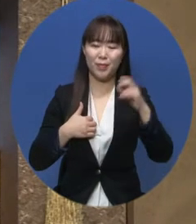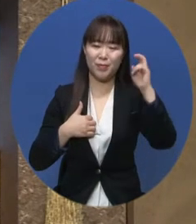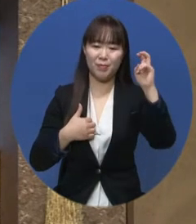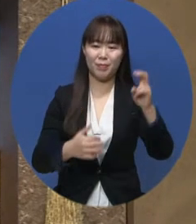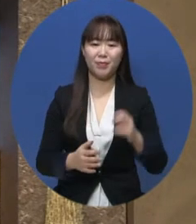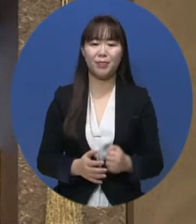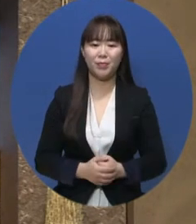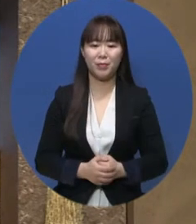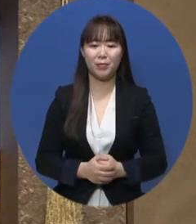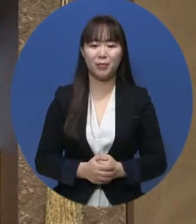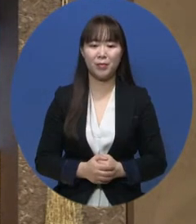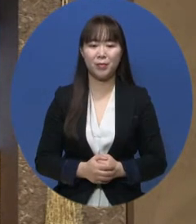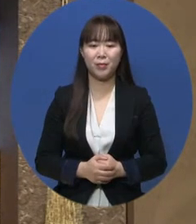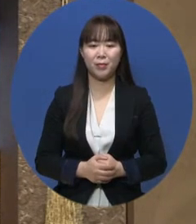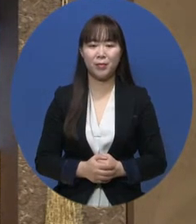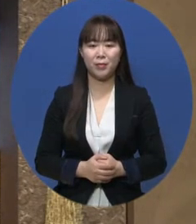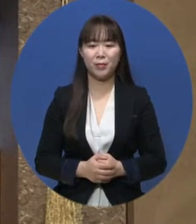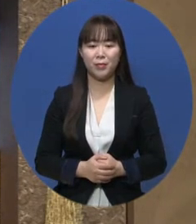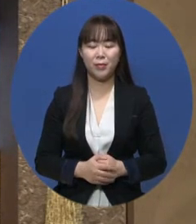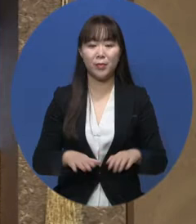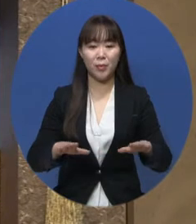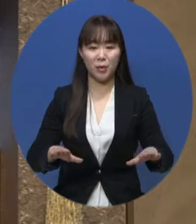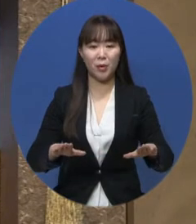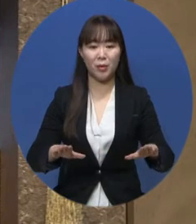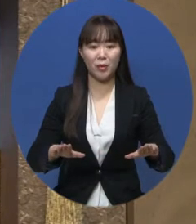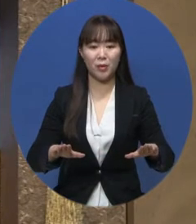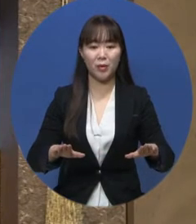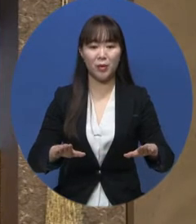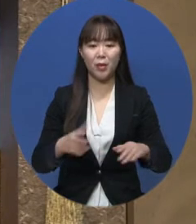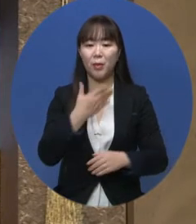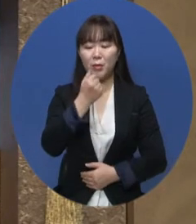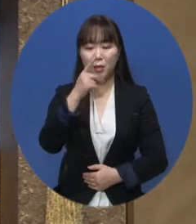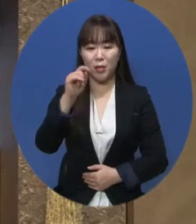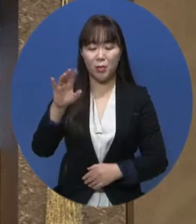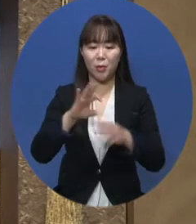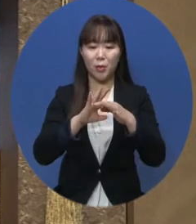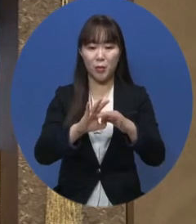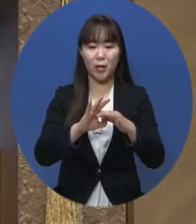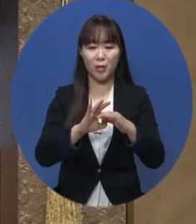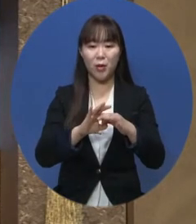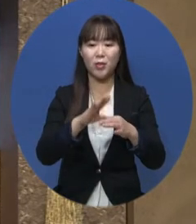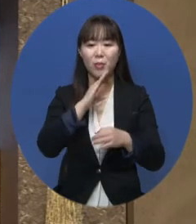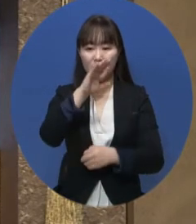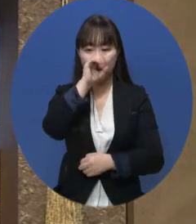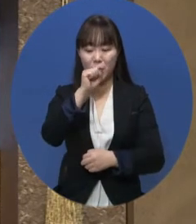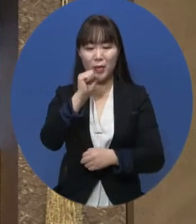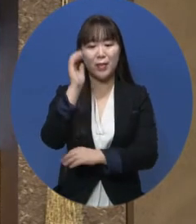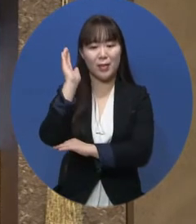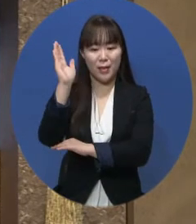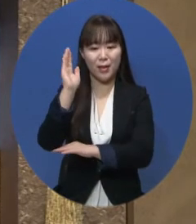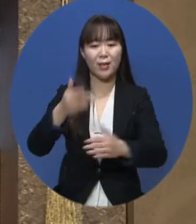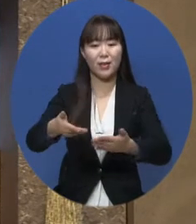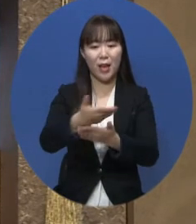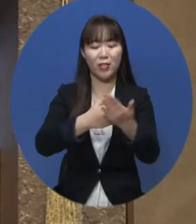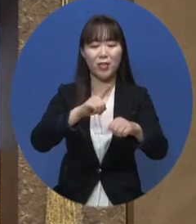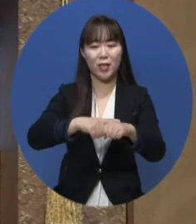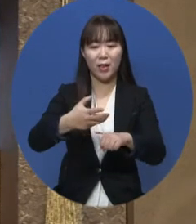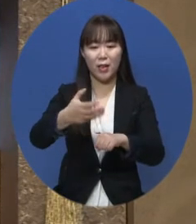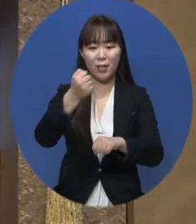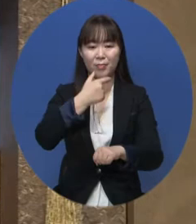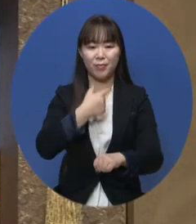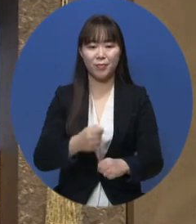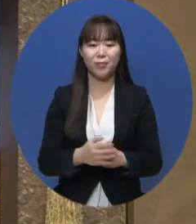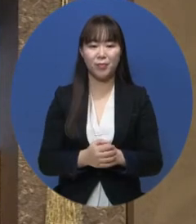것 같습니다. 오늘 우리 복지TV를 통해서 좋은 이야기 나누는 시간